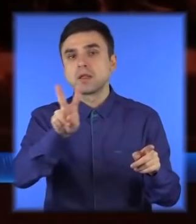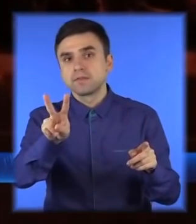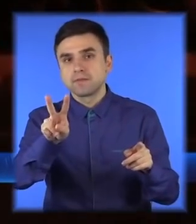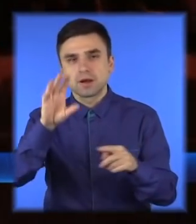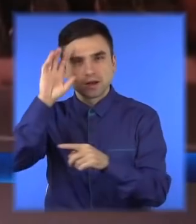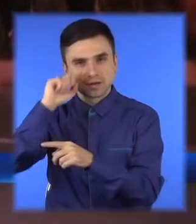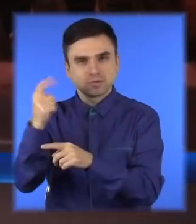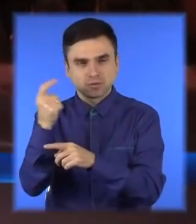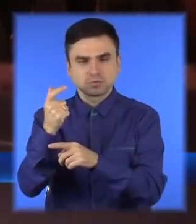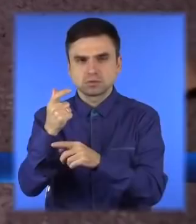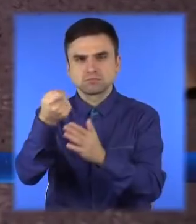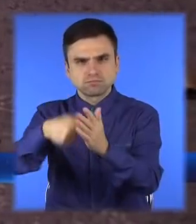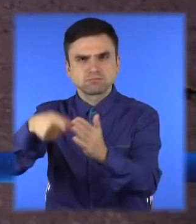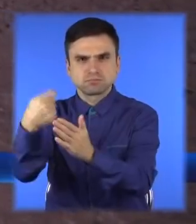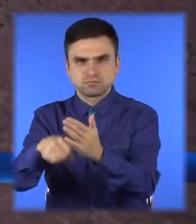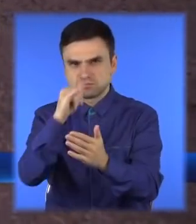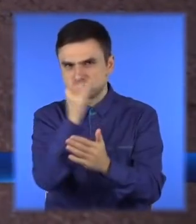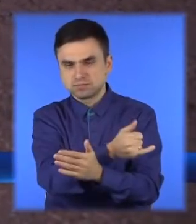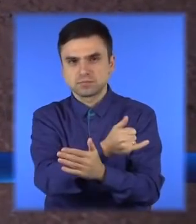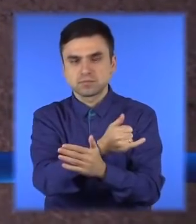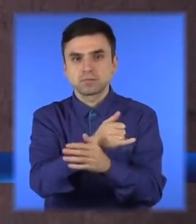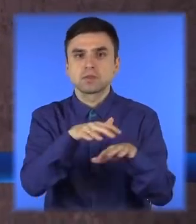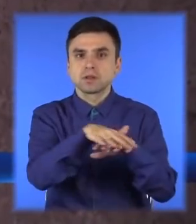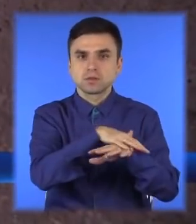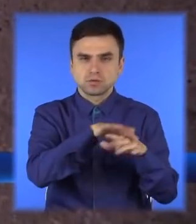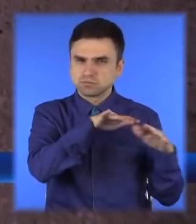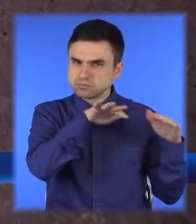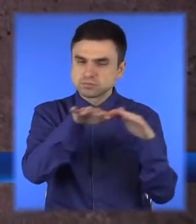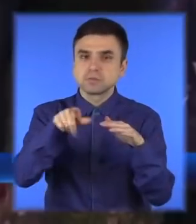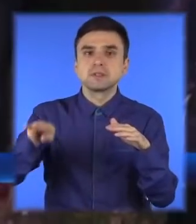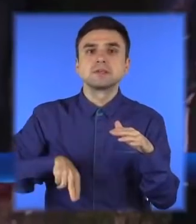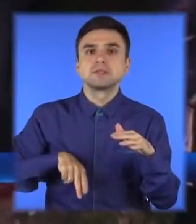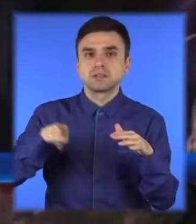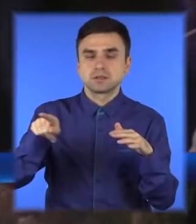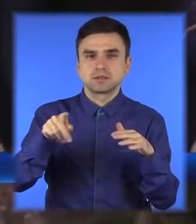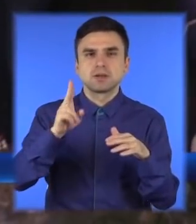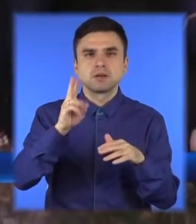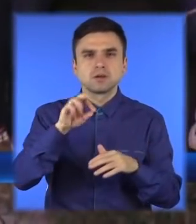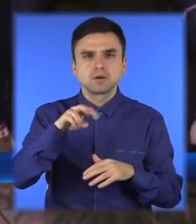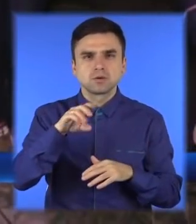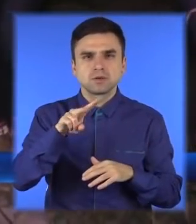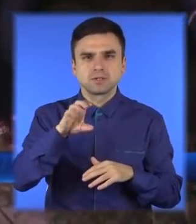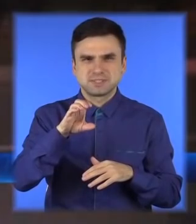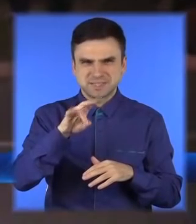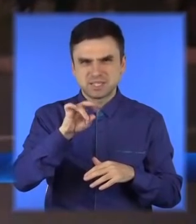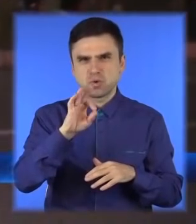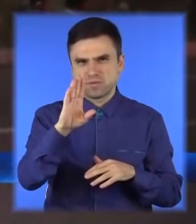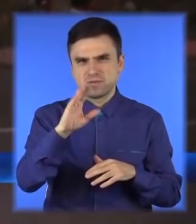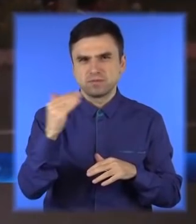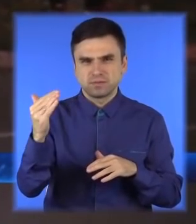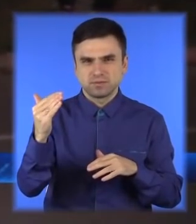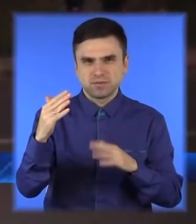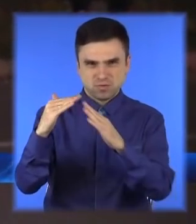Криворіжці виходять на мітинг під будинок директора Криворіжгазу Віталія Колесника. Він до людей не виходить.